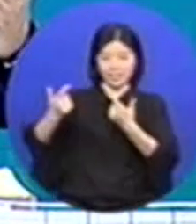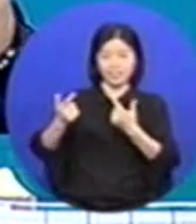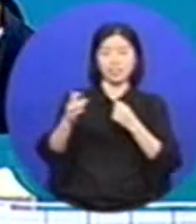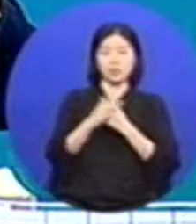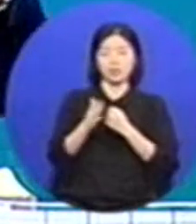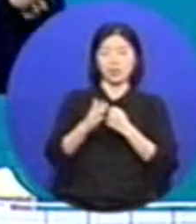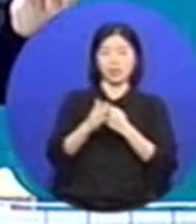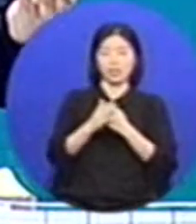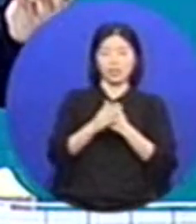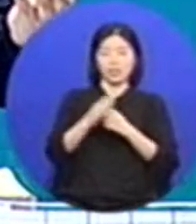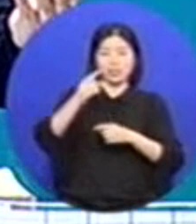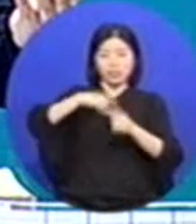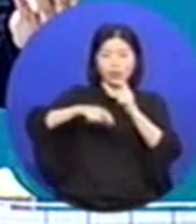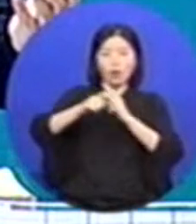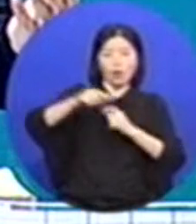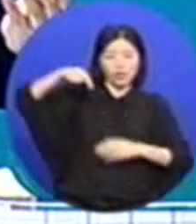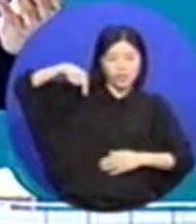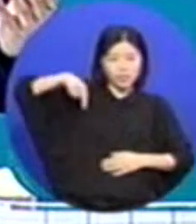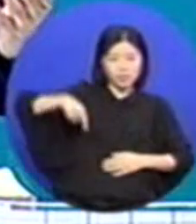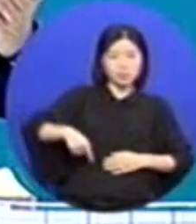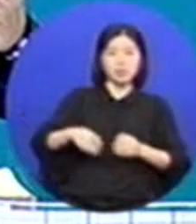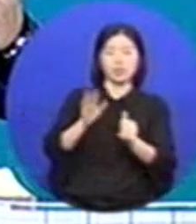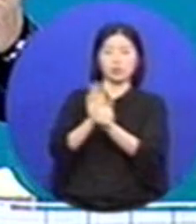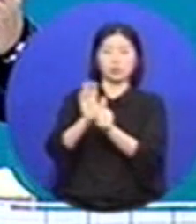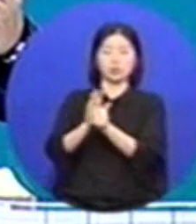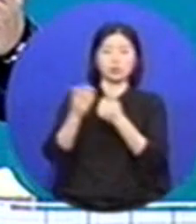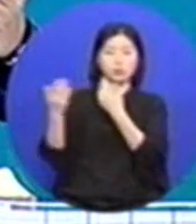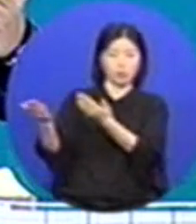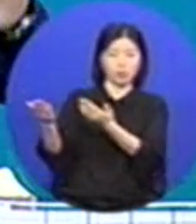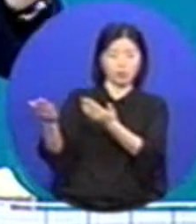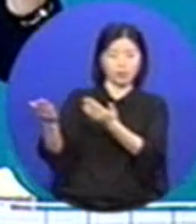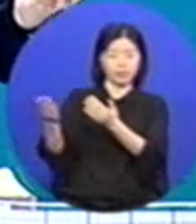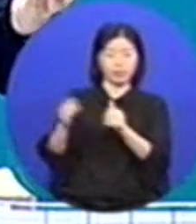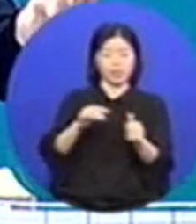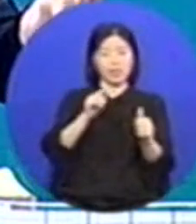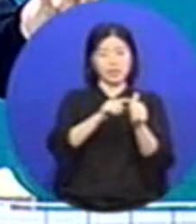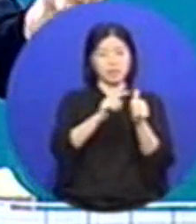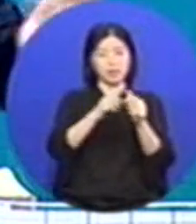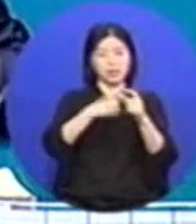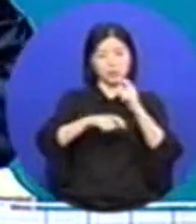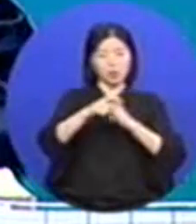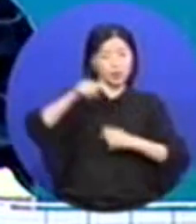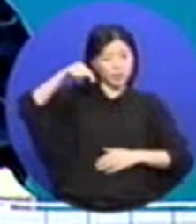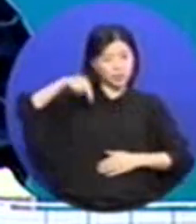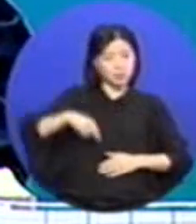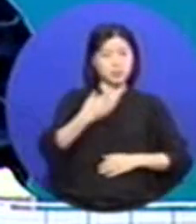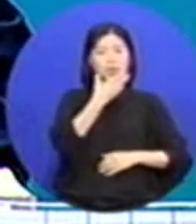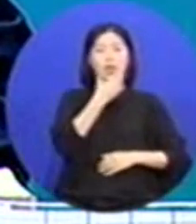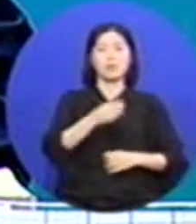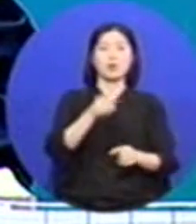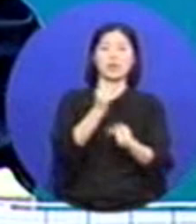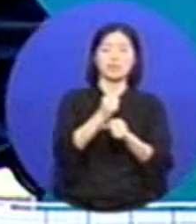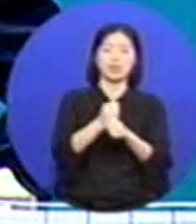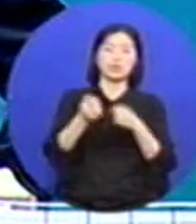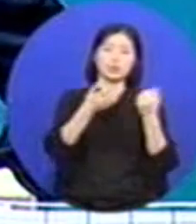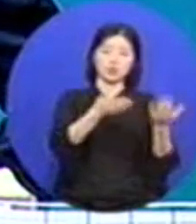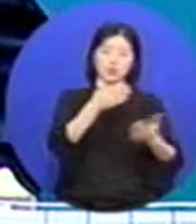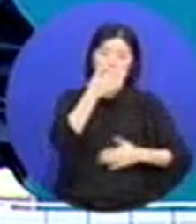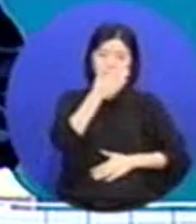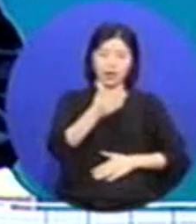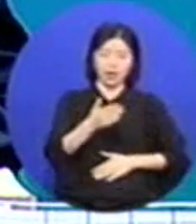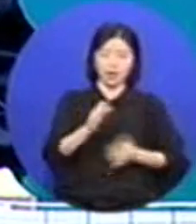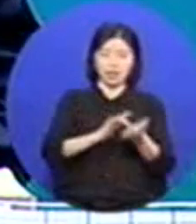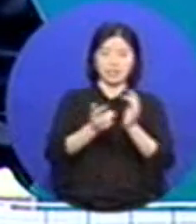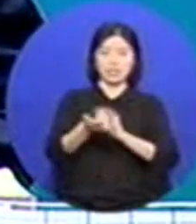db 도와줄 수 있어요 남편을 깊이 행복하게 만들어 줄 수가 있어요 예수님이 나를